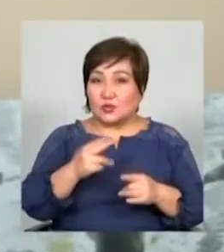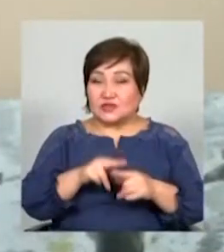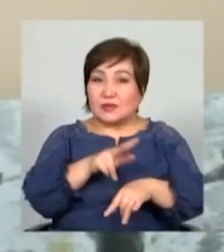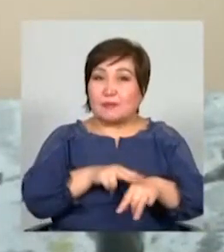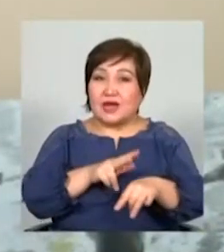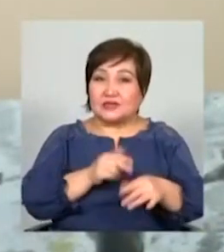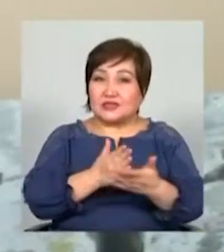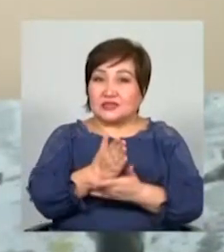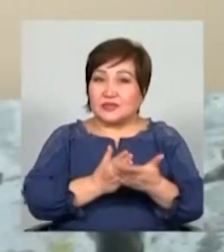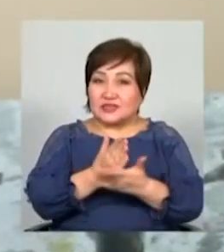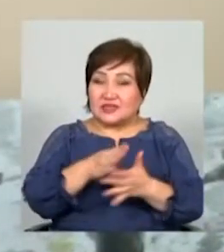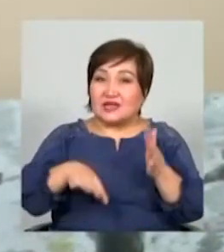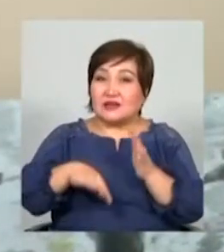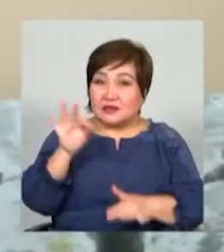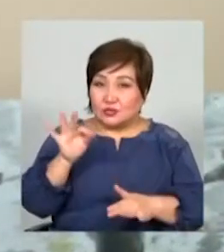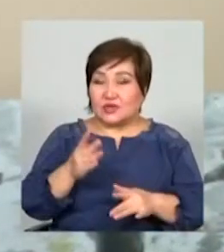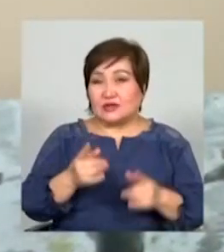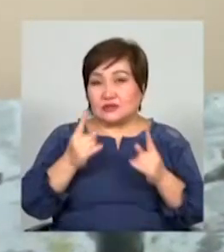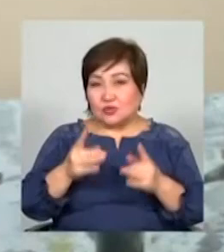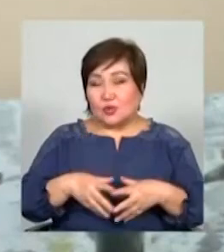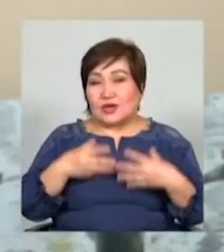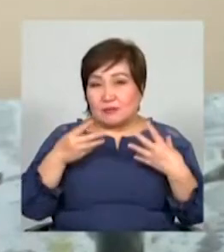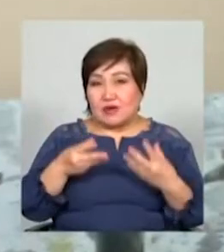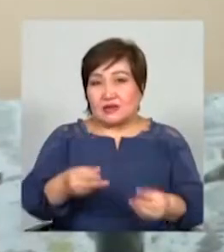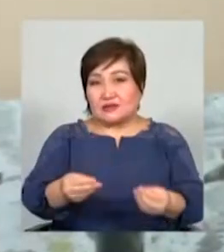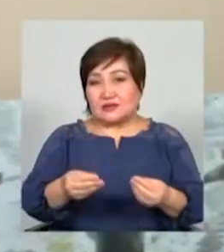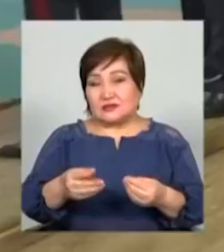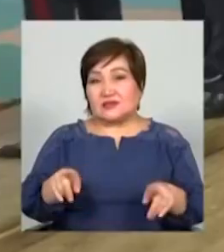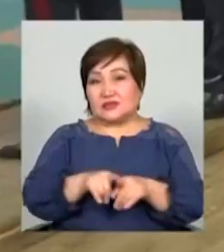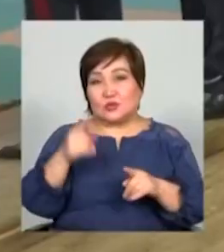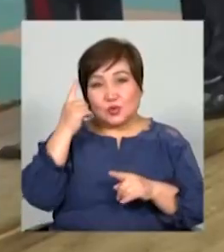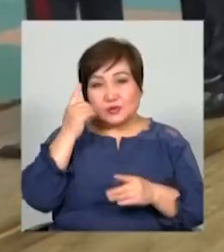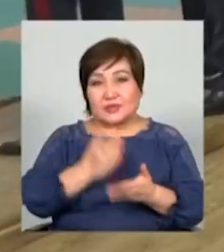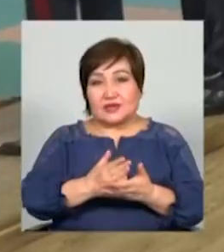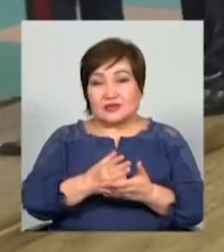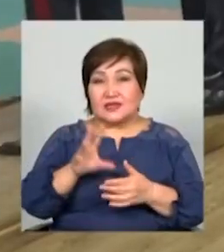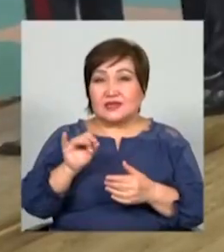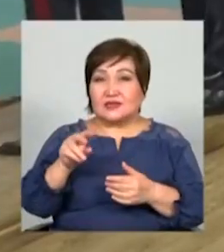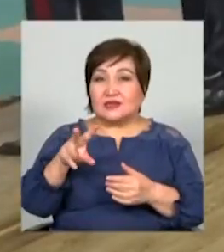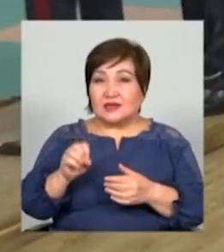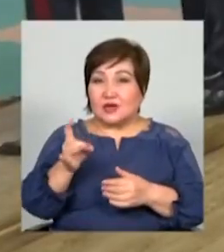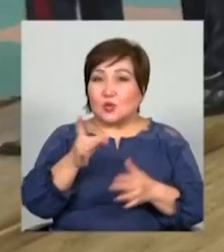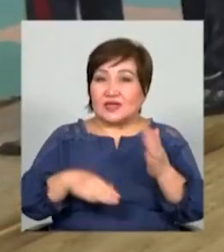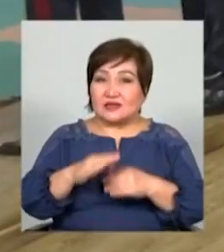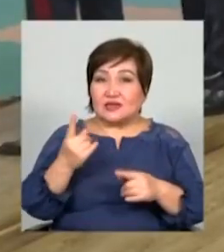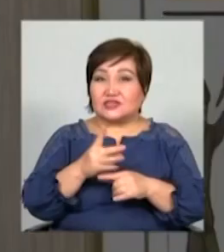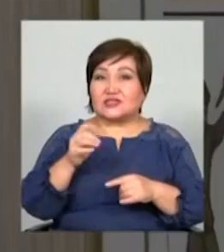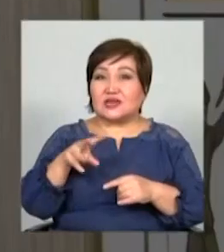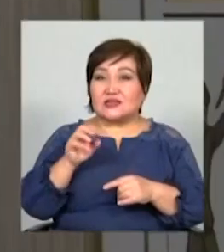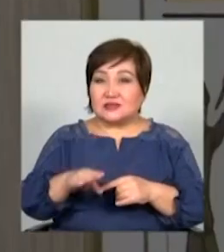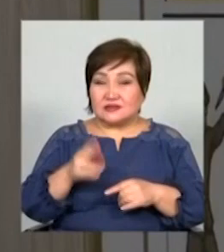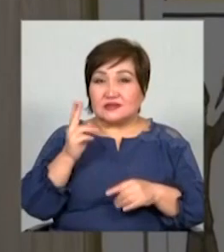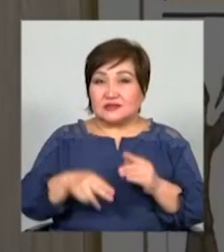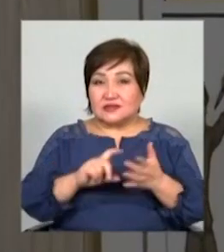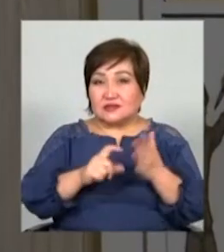қызметкерлерінің жұмысын таңдауға зор ықпал етеді деген ойымыз бар. Әли ауданында алғаш рет кадет сыныптары 2014